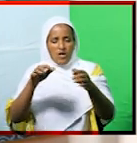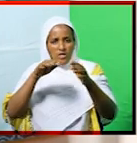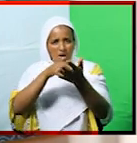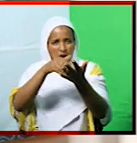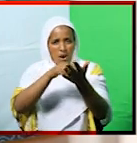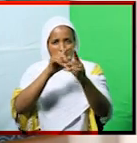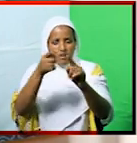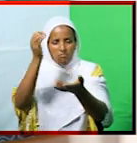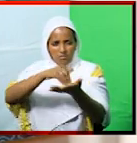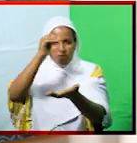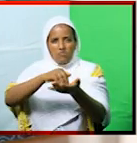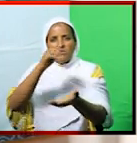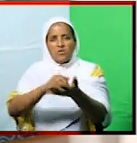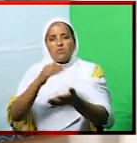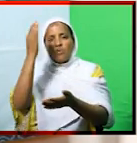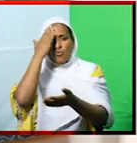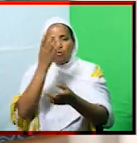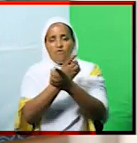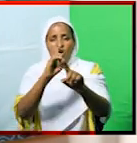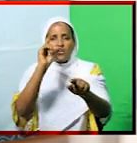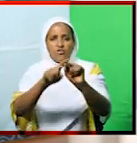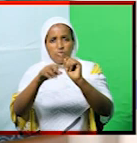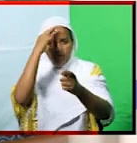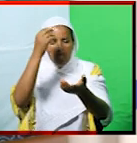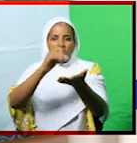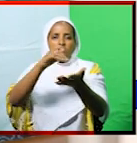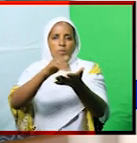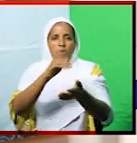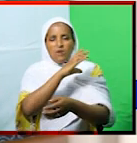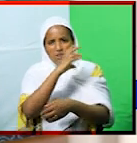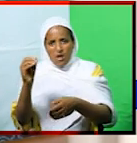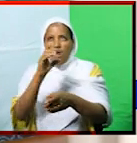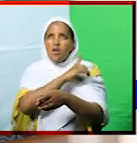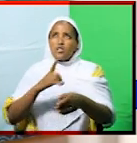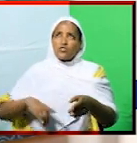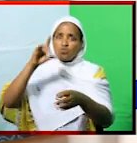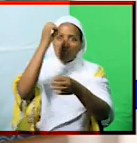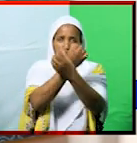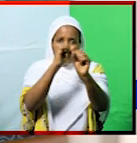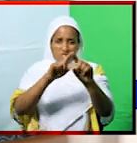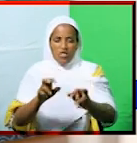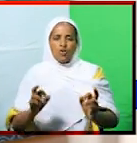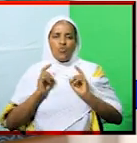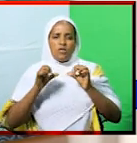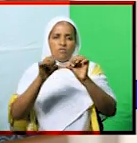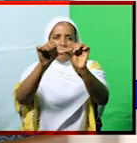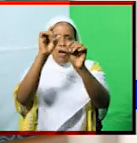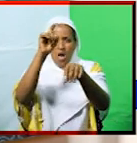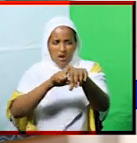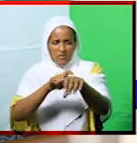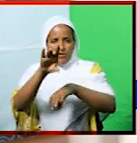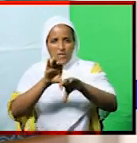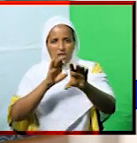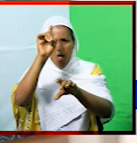ሲተረጉሞ ጽኑ ፈውስ አንድ ጊዜ ብቻ በመደረጉ ይታወቃል ይላል። ጽኑ ፈውስ፣ ደካማ ፈውስ ግን በመደጋገሙ